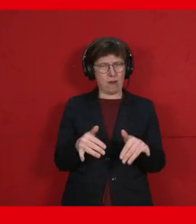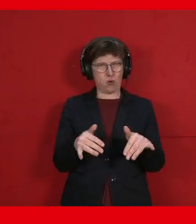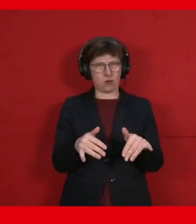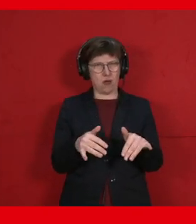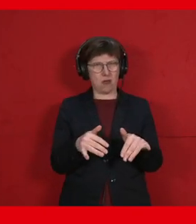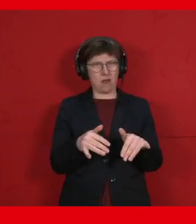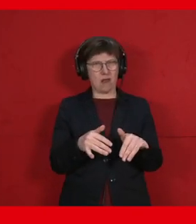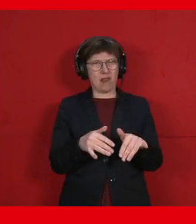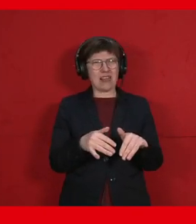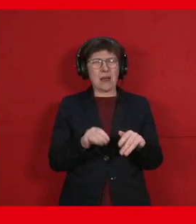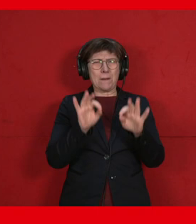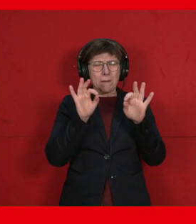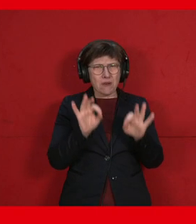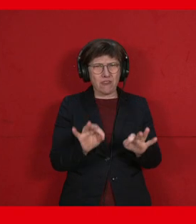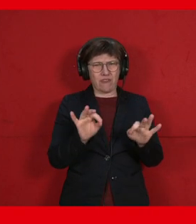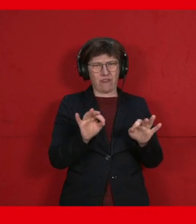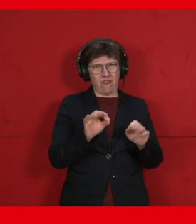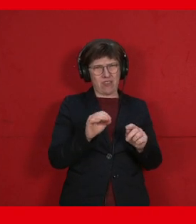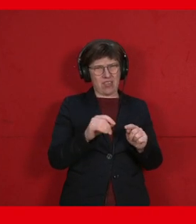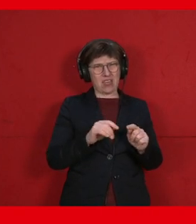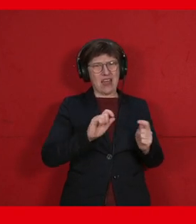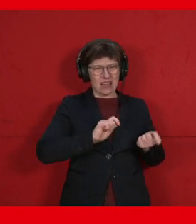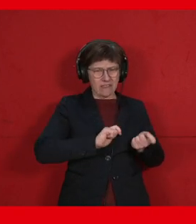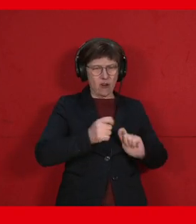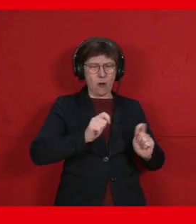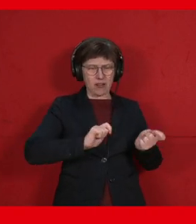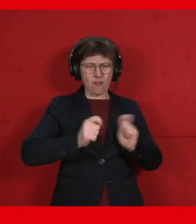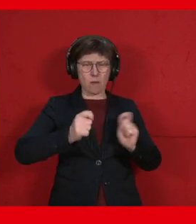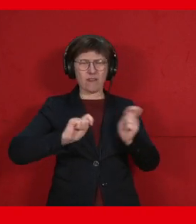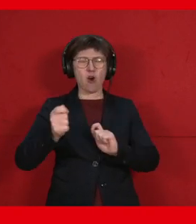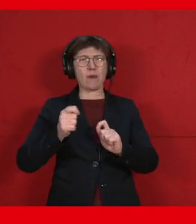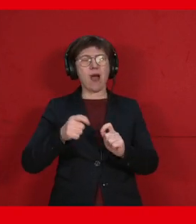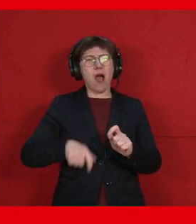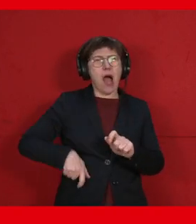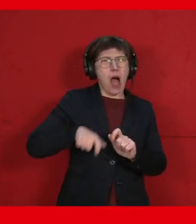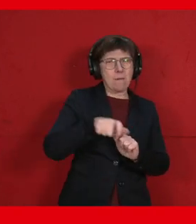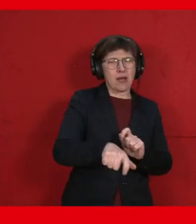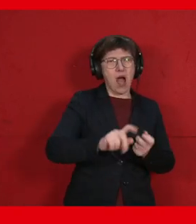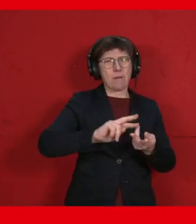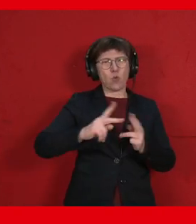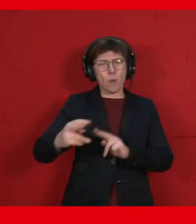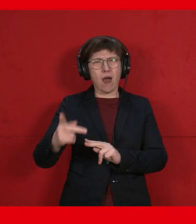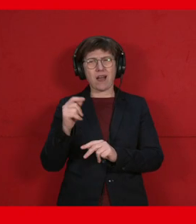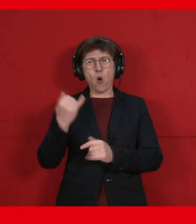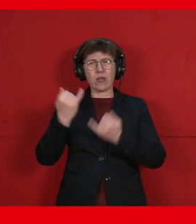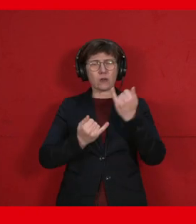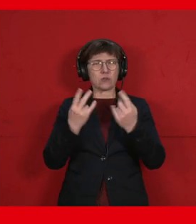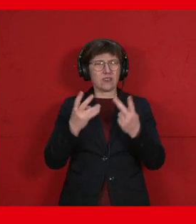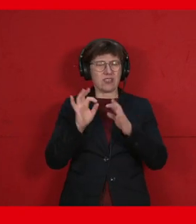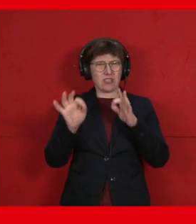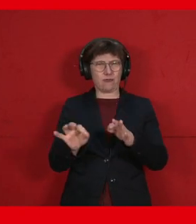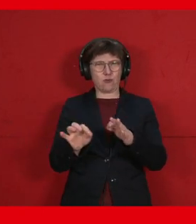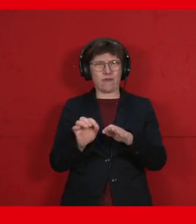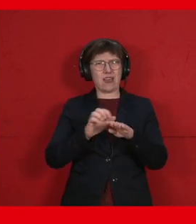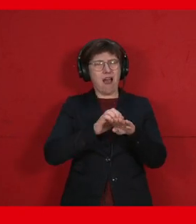dass genau diese Reform der Abgaben und Umlagen auch für die Industrie entscheidend sind, um eben Anreize zu